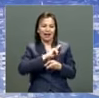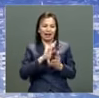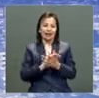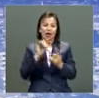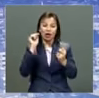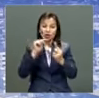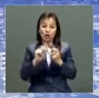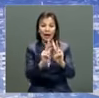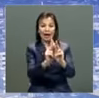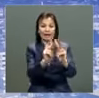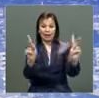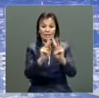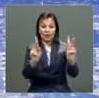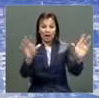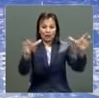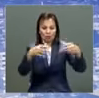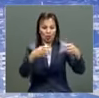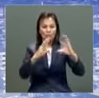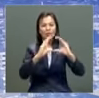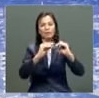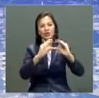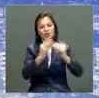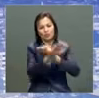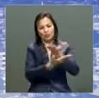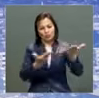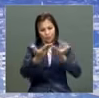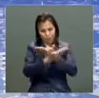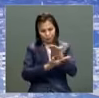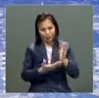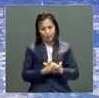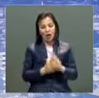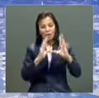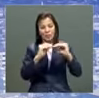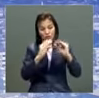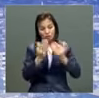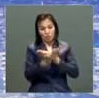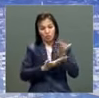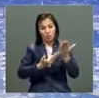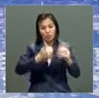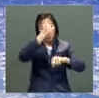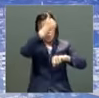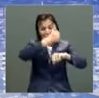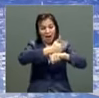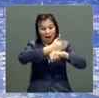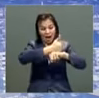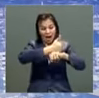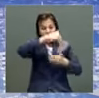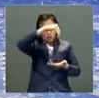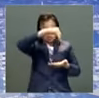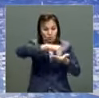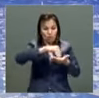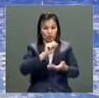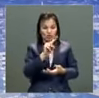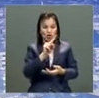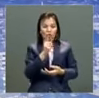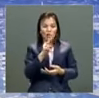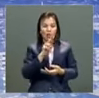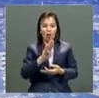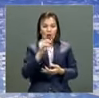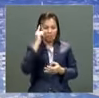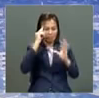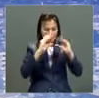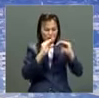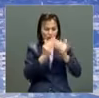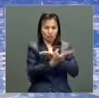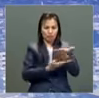ะกรรมการชุดใหญ่จะต้องมีการประชุมโดยใช้หลักการที่ท่านผอ.ศูนย์วางไว้แล้วก็จะมีการนำชุดข้อมูลใส่เข้ามาแล้วเ